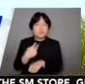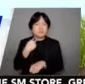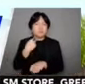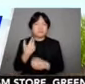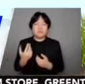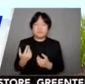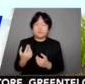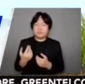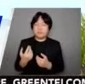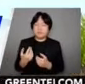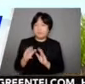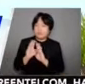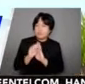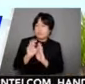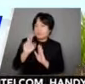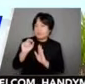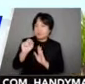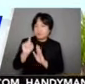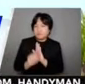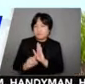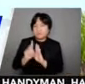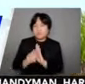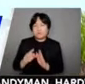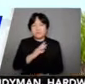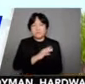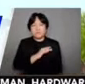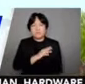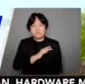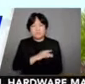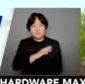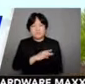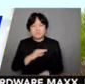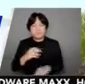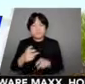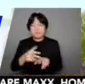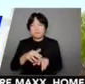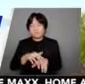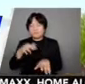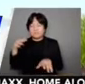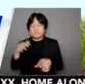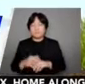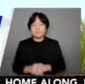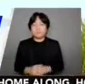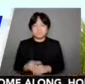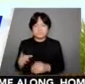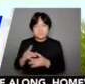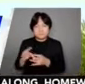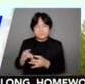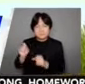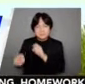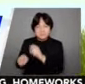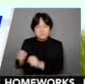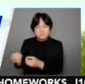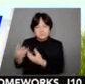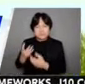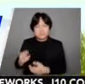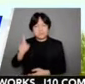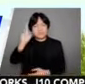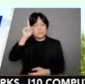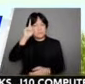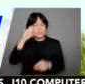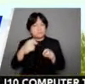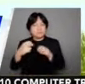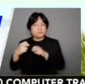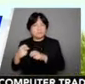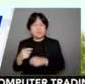binibilang dito ng kanilang pagkaantala kaya naman kanina sa mga nakausap natin hindi talaga nila maiwasang mainis baga't naiintindihan naman daw